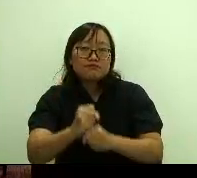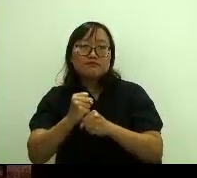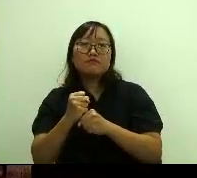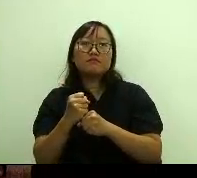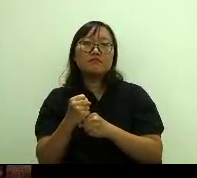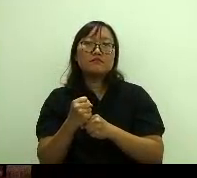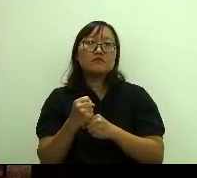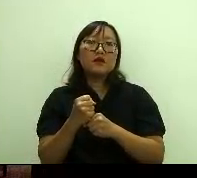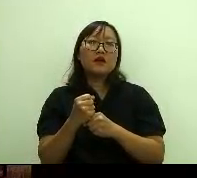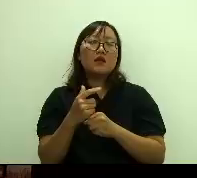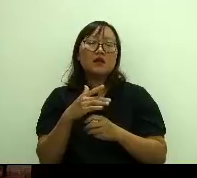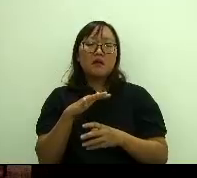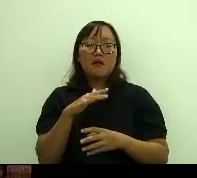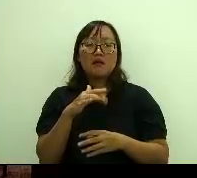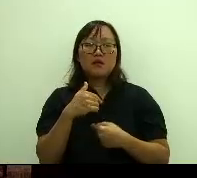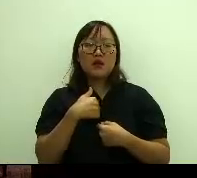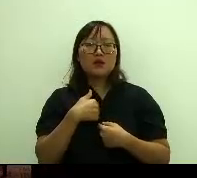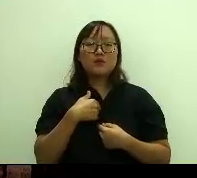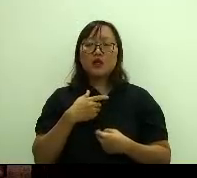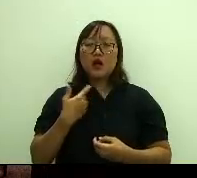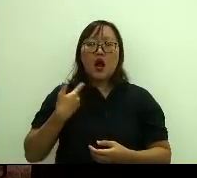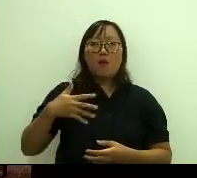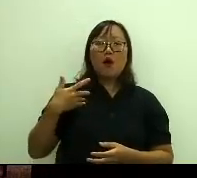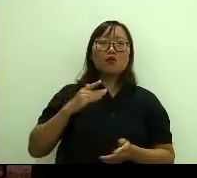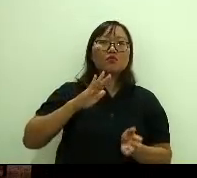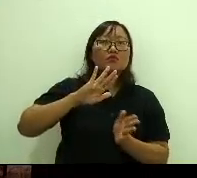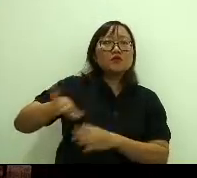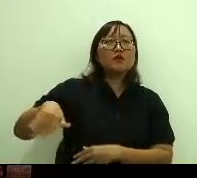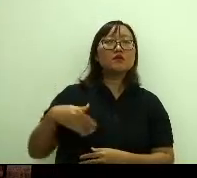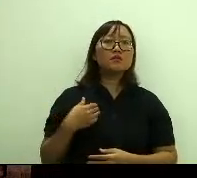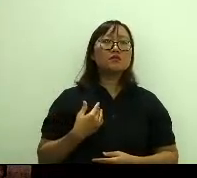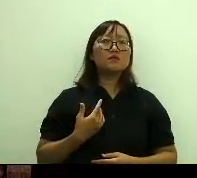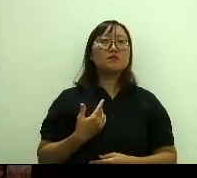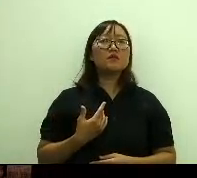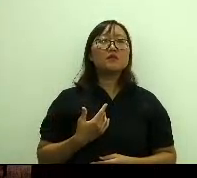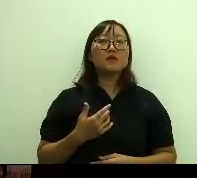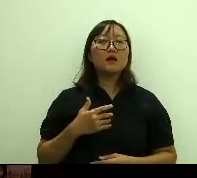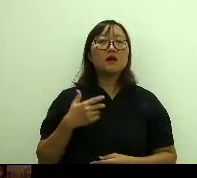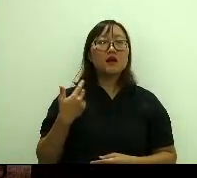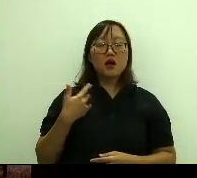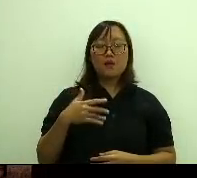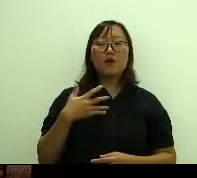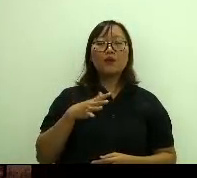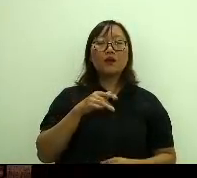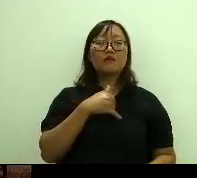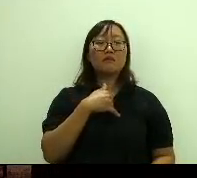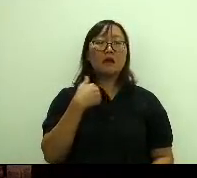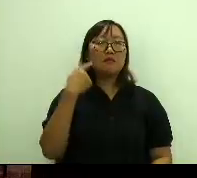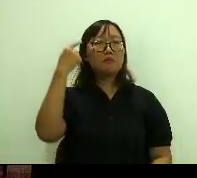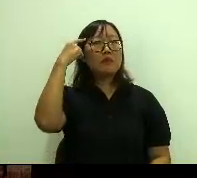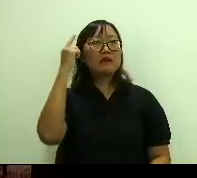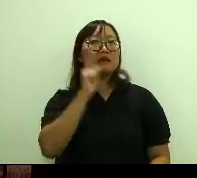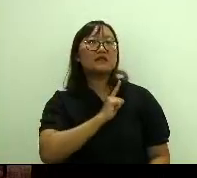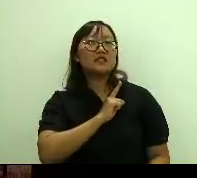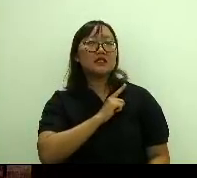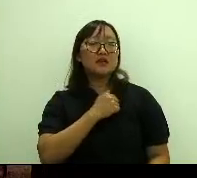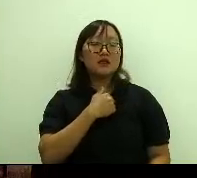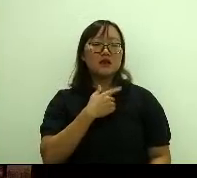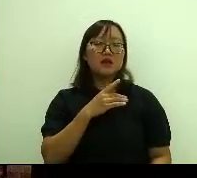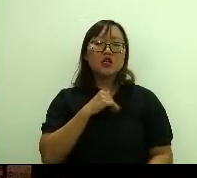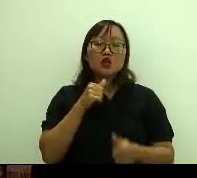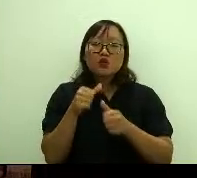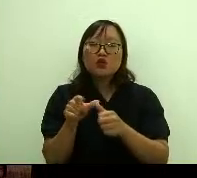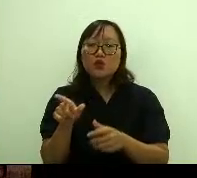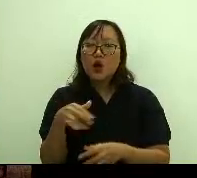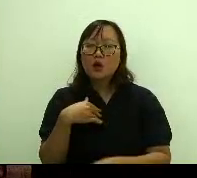itu menjerumuskan dan membinasakan kita. Dan jaring akhirnya tidak dapat menjangkau kita,